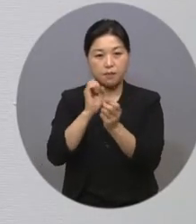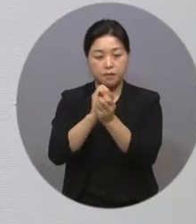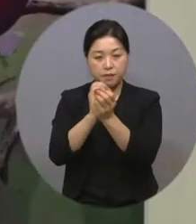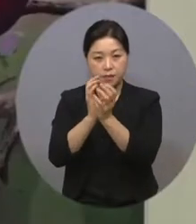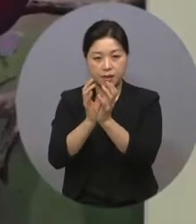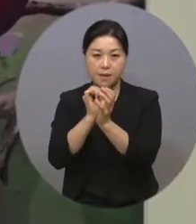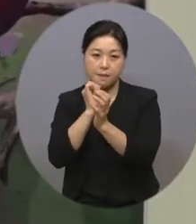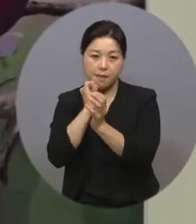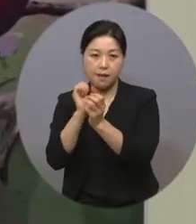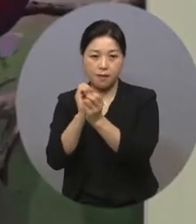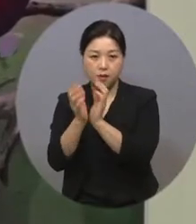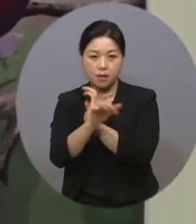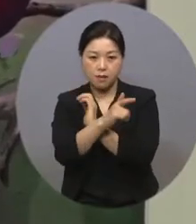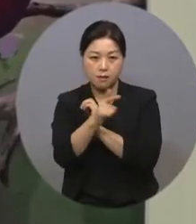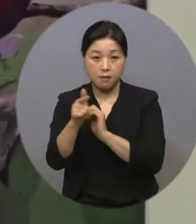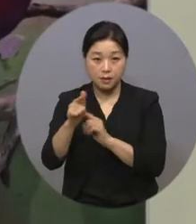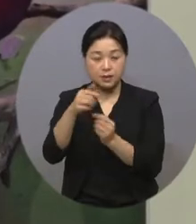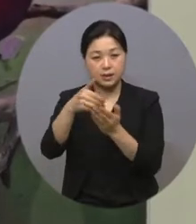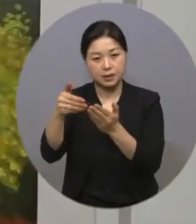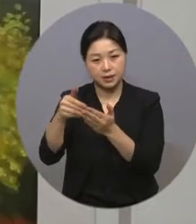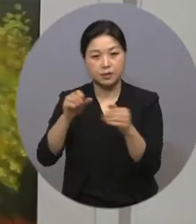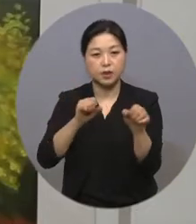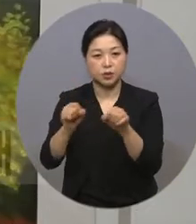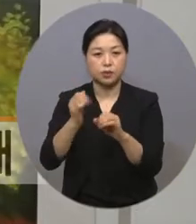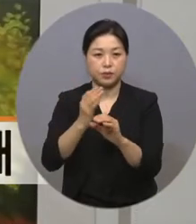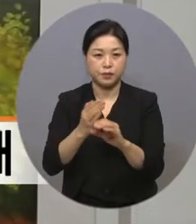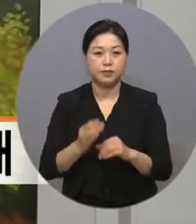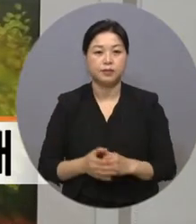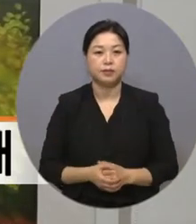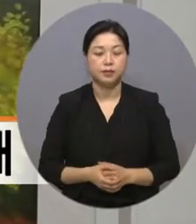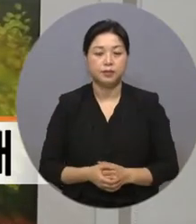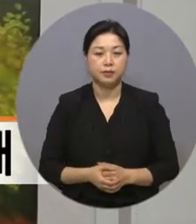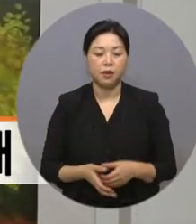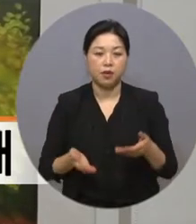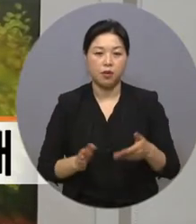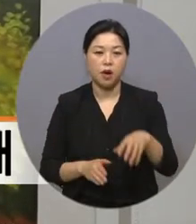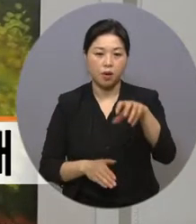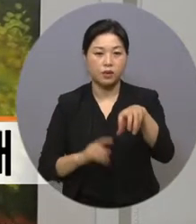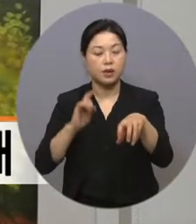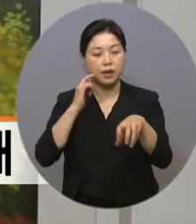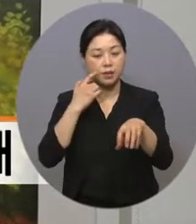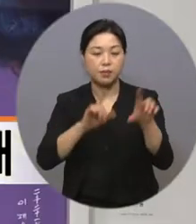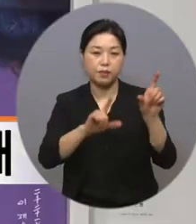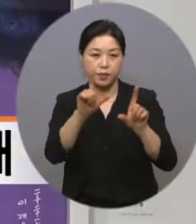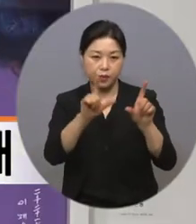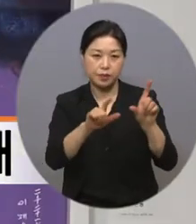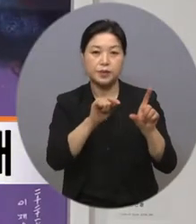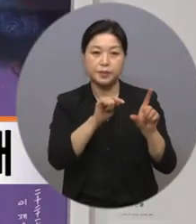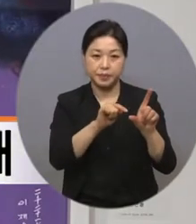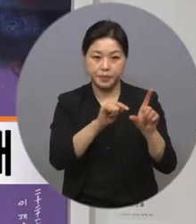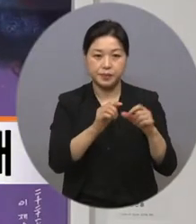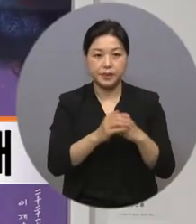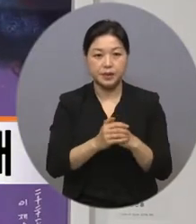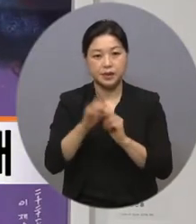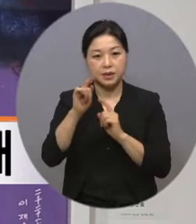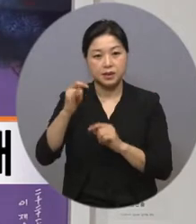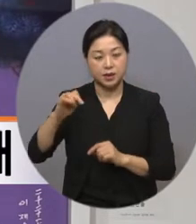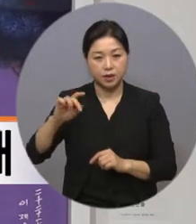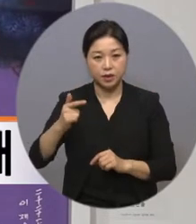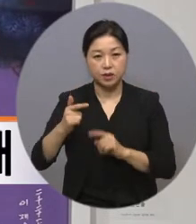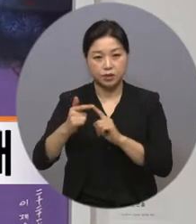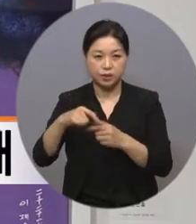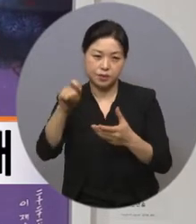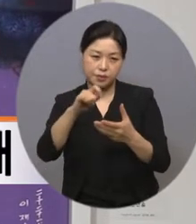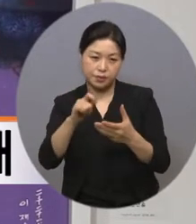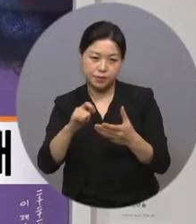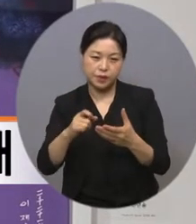꽃을 담은 채색화 작업을 합니다. 친근한 고향의 아름다운 풍경들이 이재순 작가의 섬세한